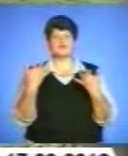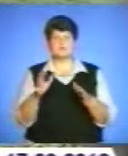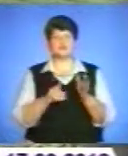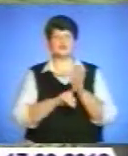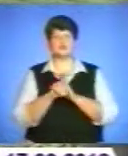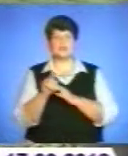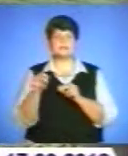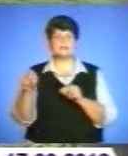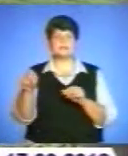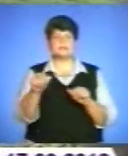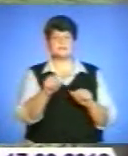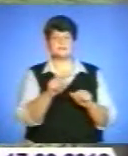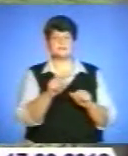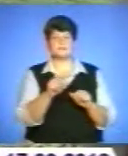сіяти